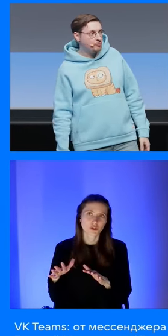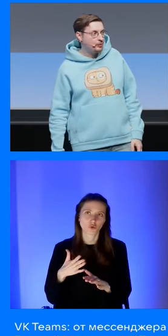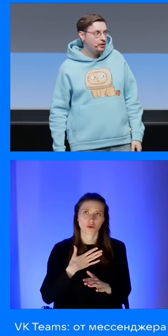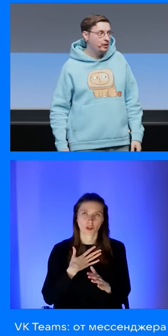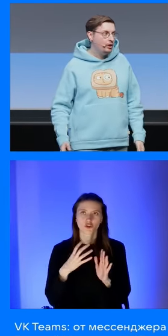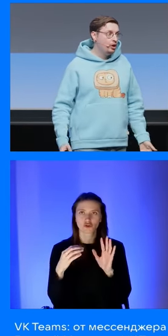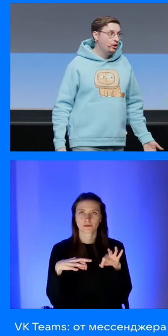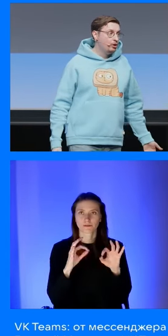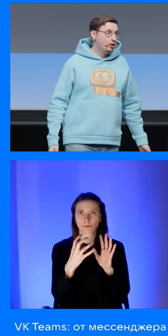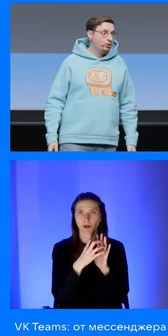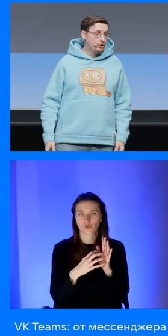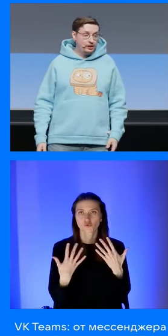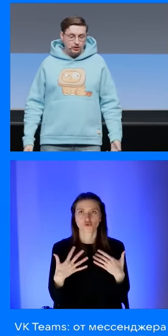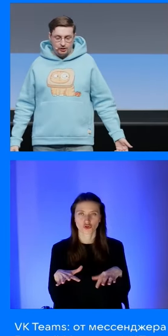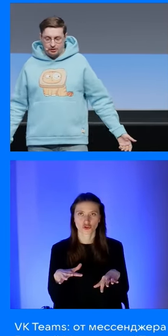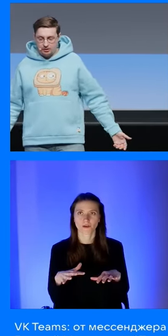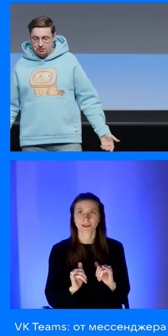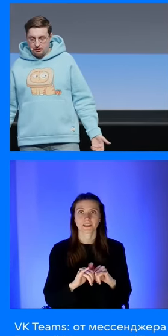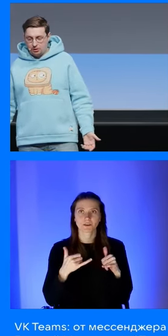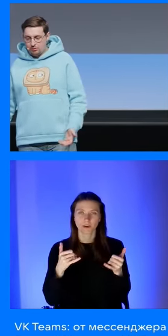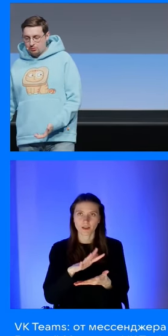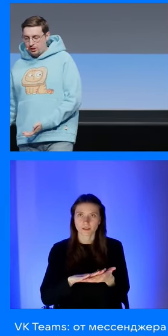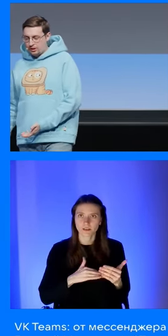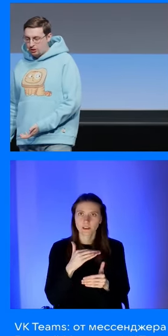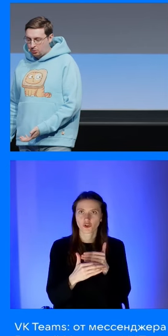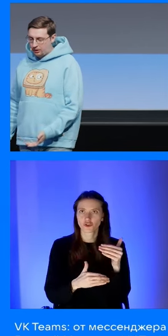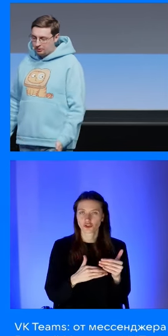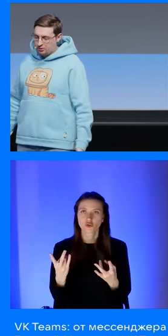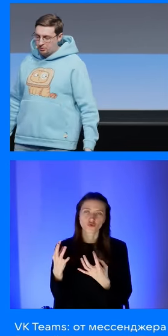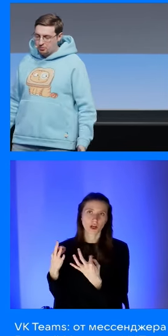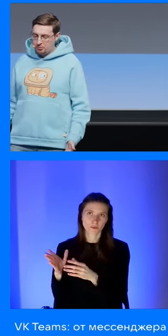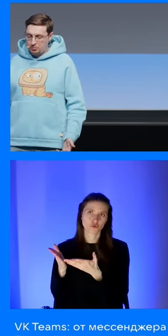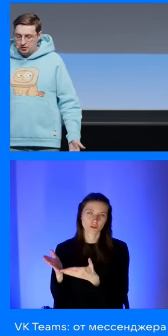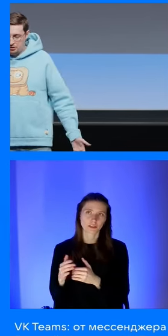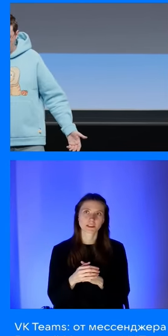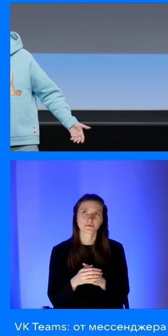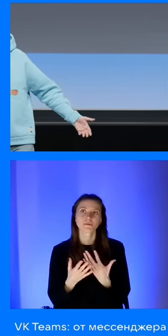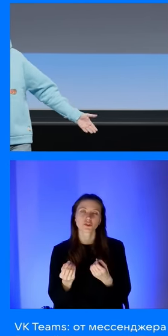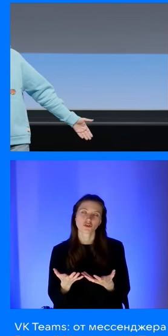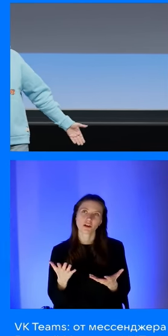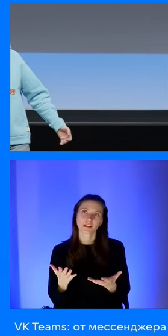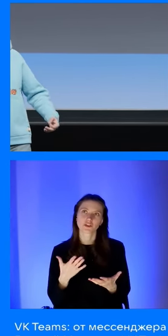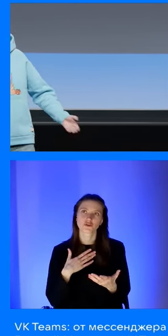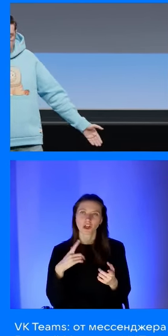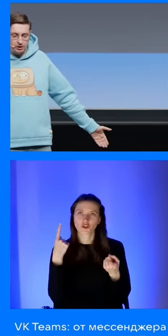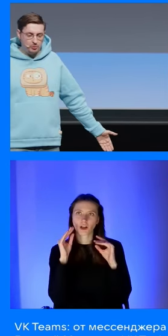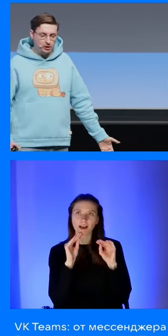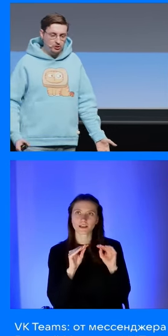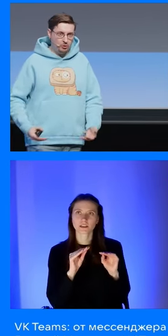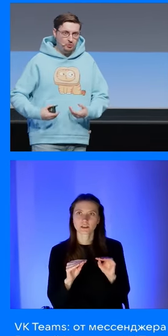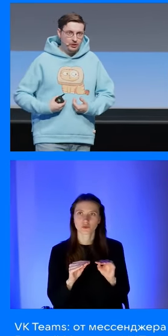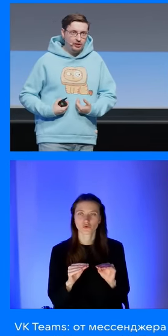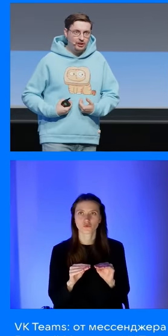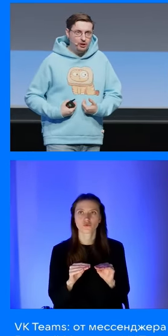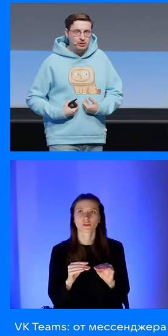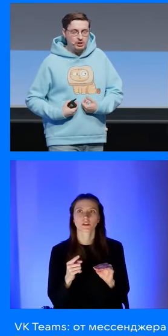старое. Ну и, конечно, как у нас архитектура, не только технологии должны меняться, не только технологии должны отпускать,